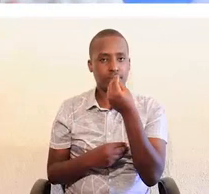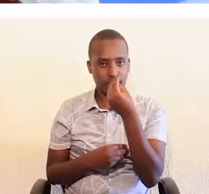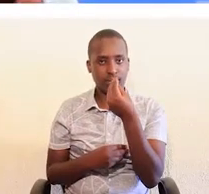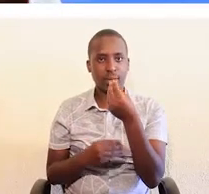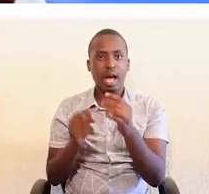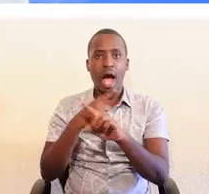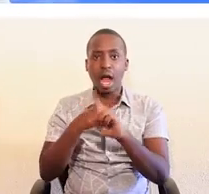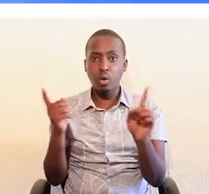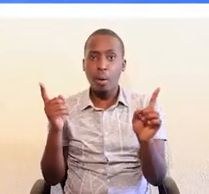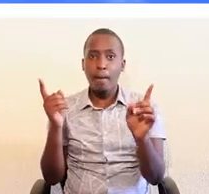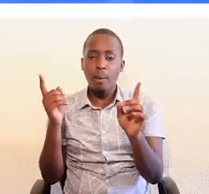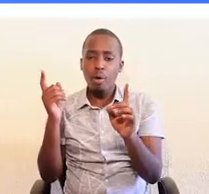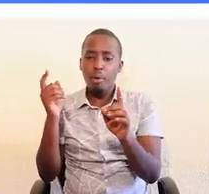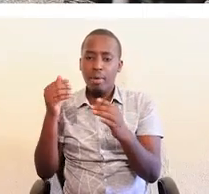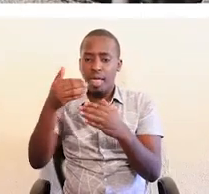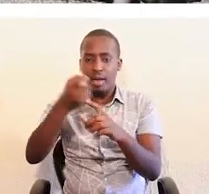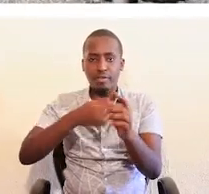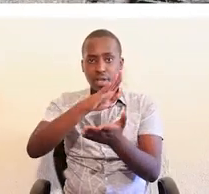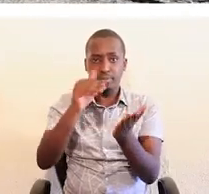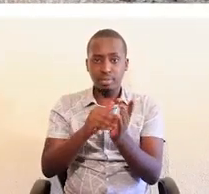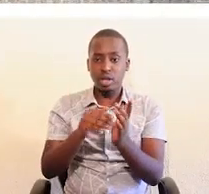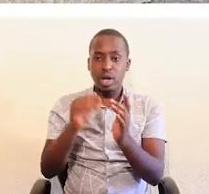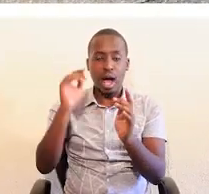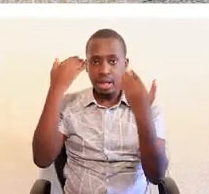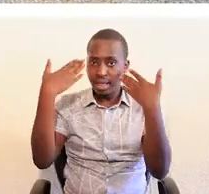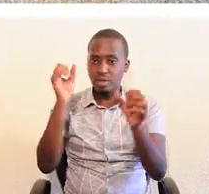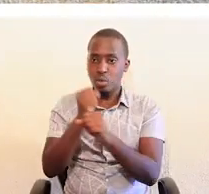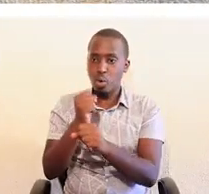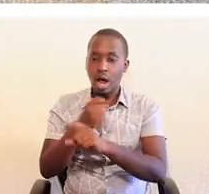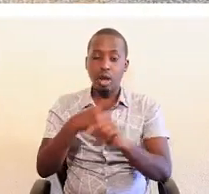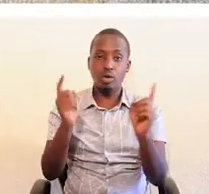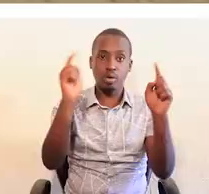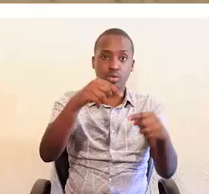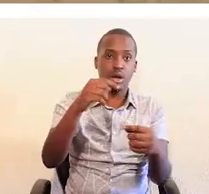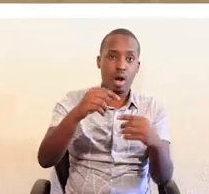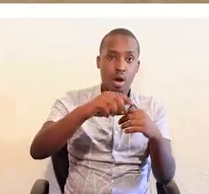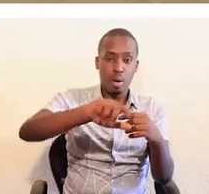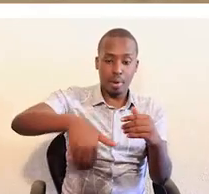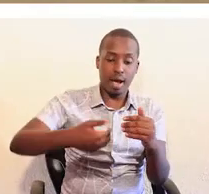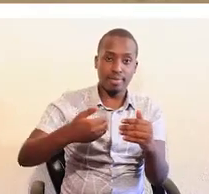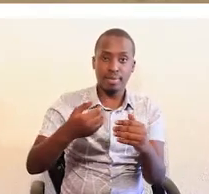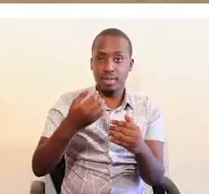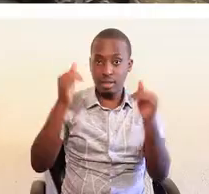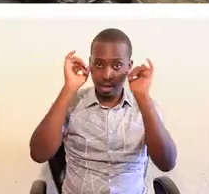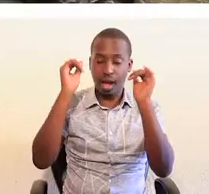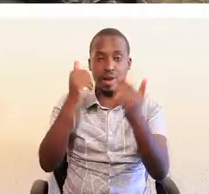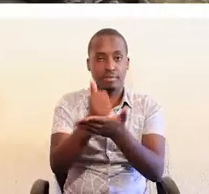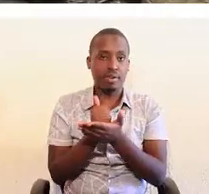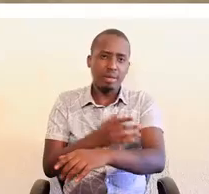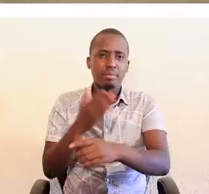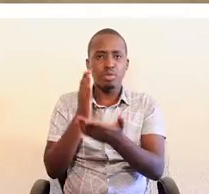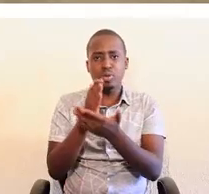yavuye mu kigo atabasha kugira umurimo n'umwe yakora biyongeye kwahirira nka rige tujyana kamfasha bo yaje atabasha kwicara